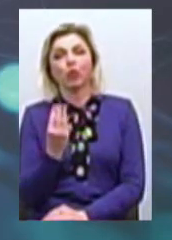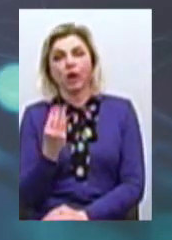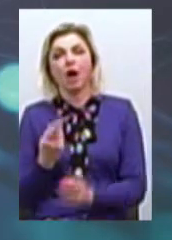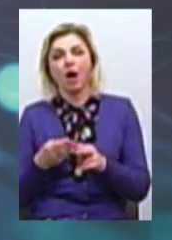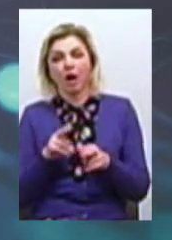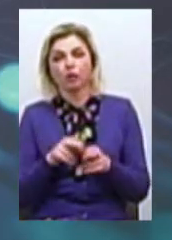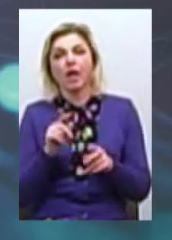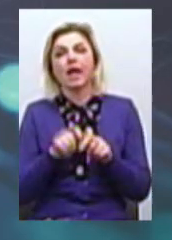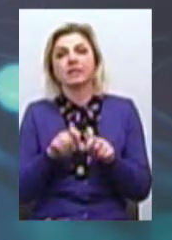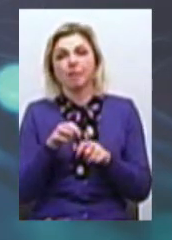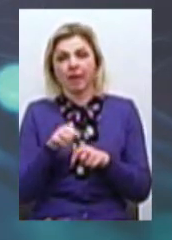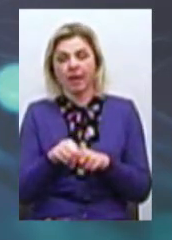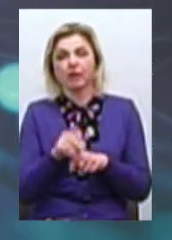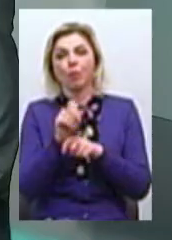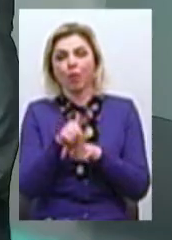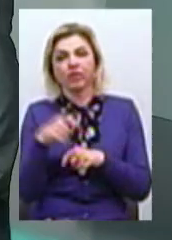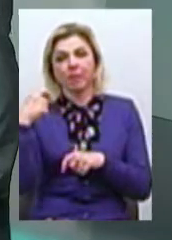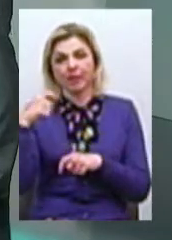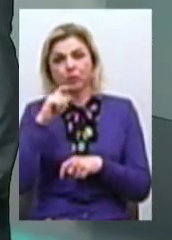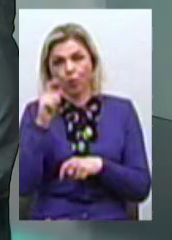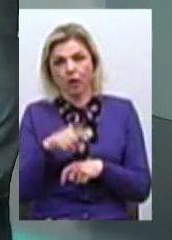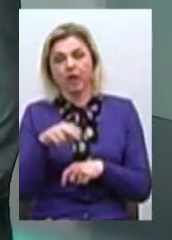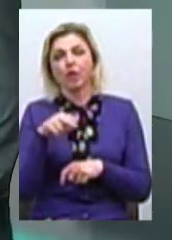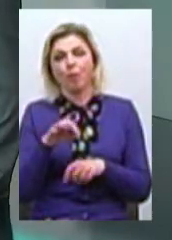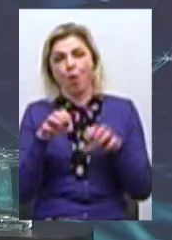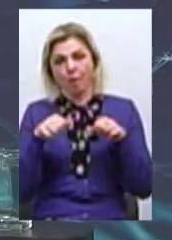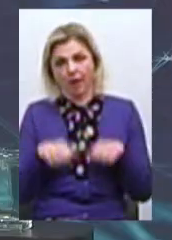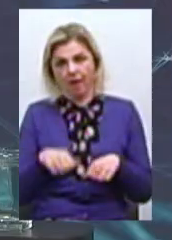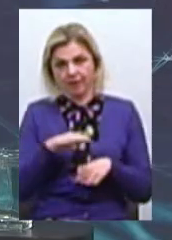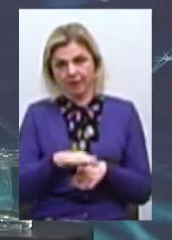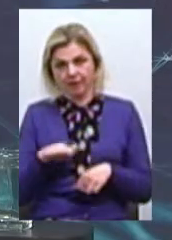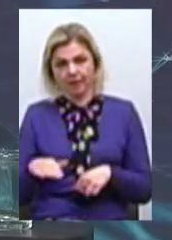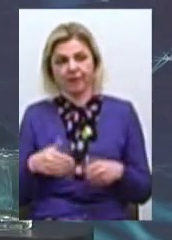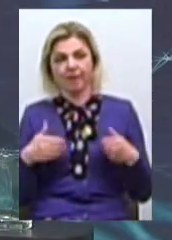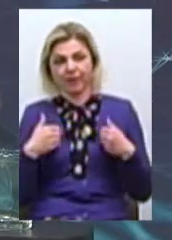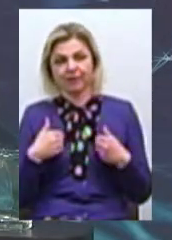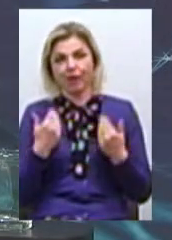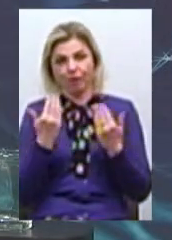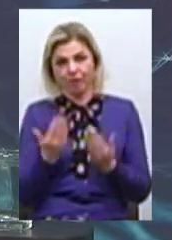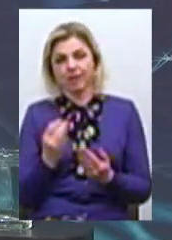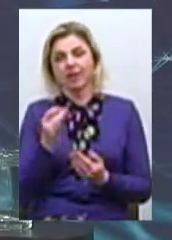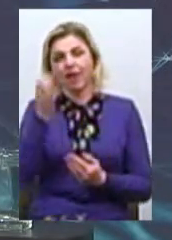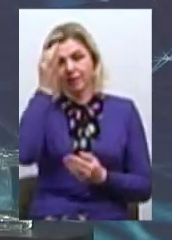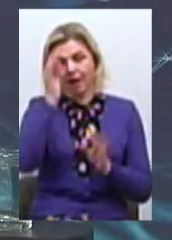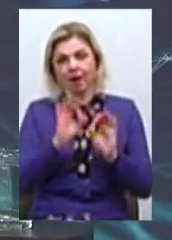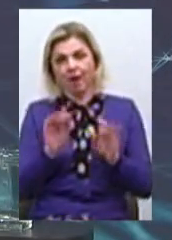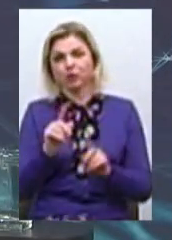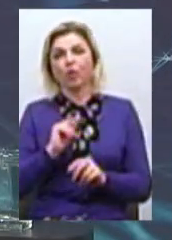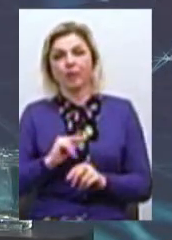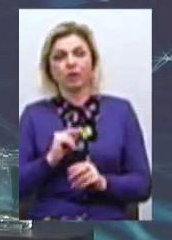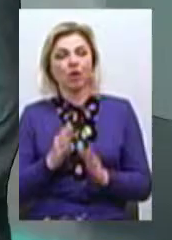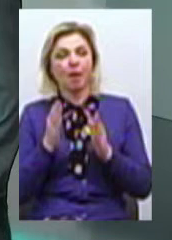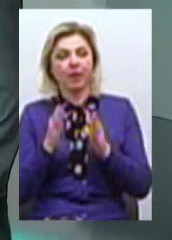Офісу Уповноваженого Президента України з прав дитини. Вітаю вас у нашій студії. Добре. Я нагадую, що ми працюємо в прямому ефірі.